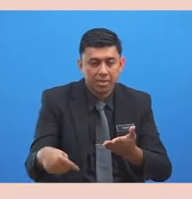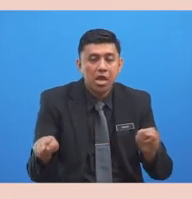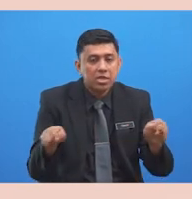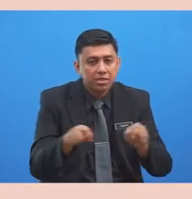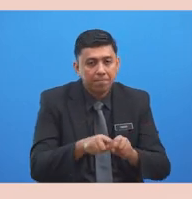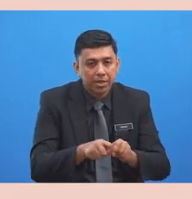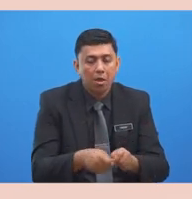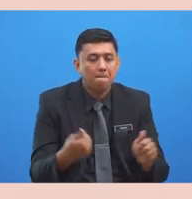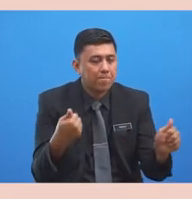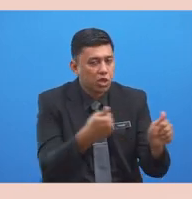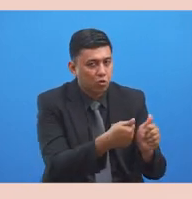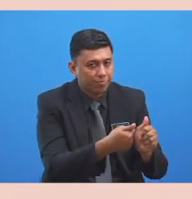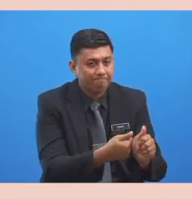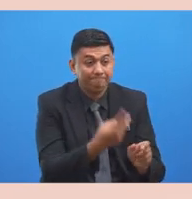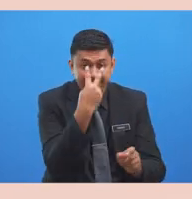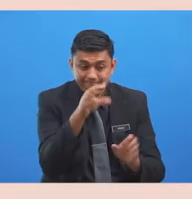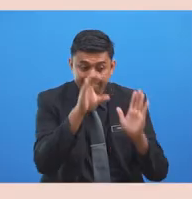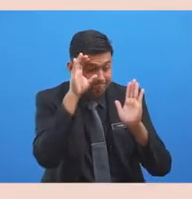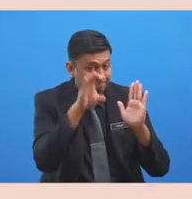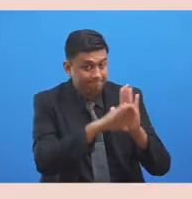ialah seperti berikut.